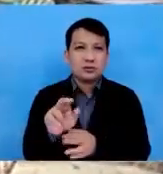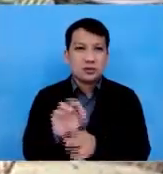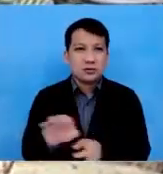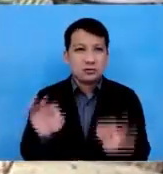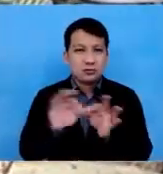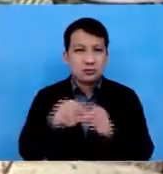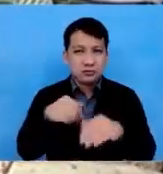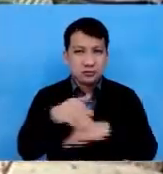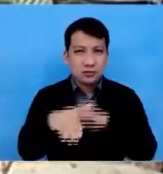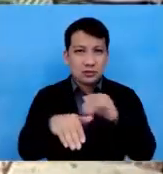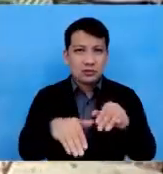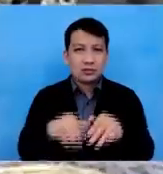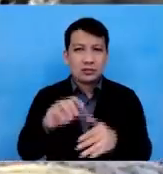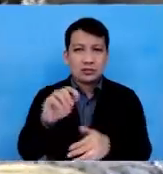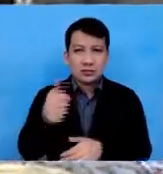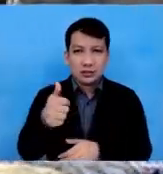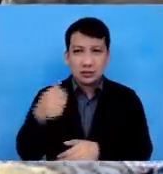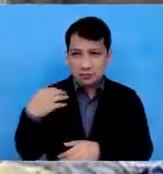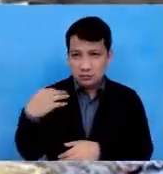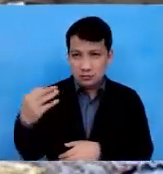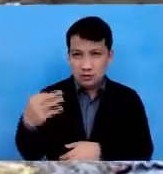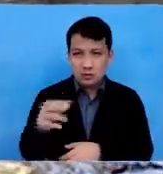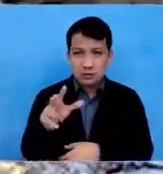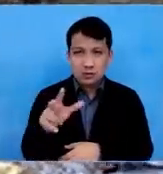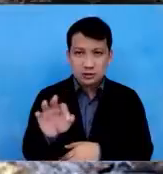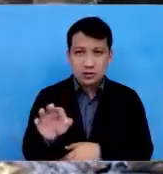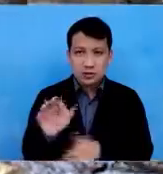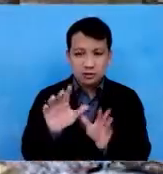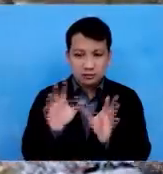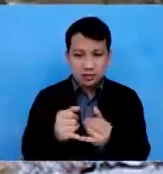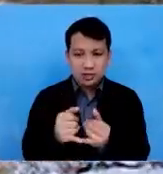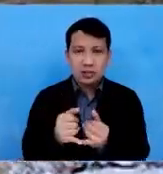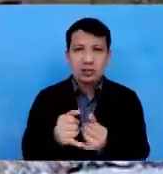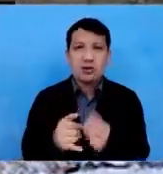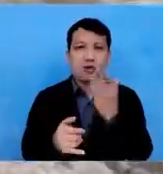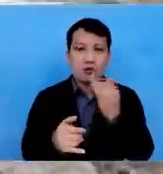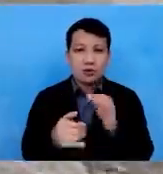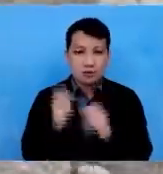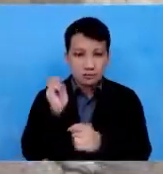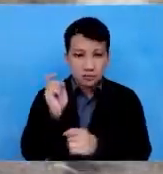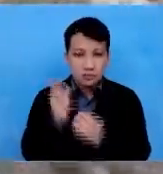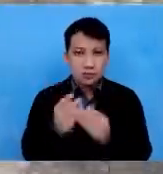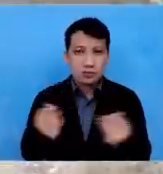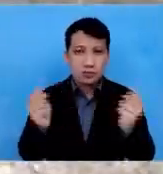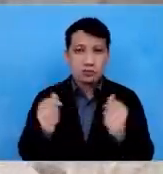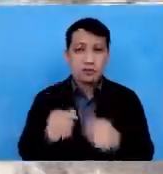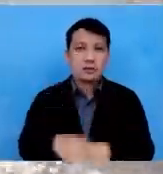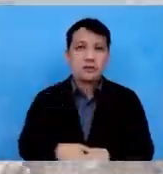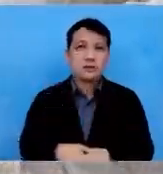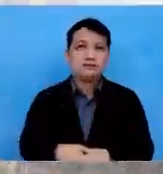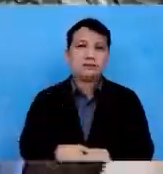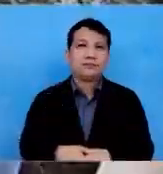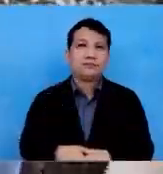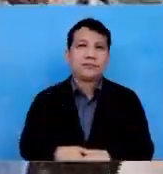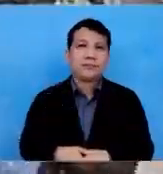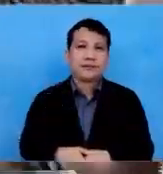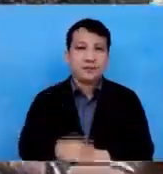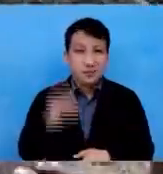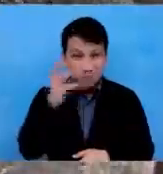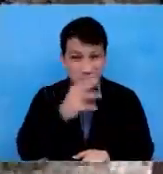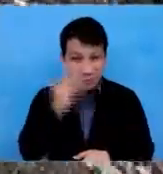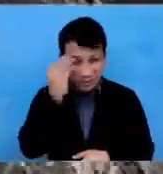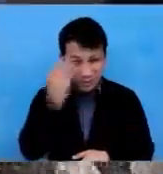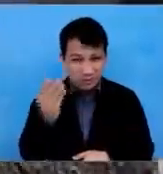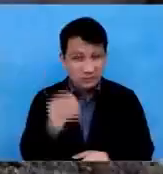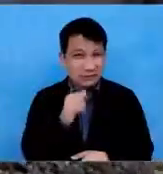ng 10 volunteers mula sa 39 na barangay ng bayan para mas mabilis matapos ang mga sandbag. Pangamba kasi nila, hanggat